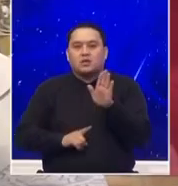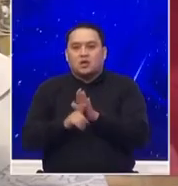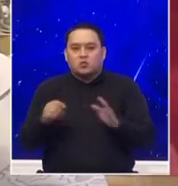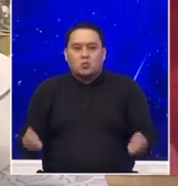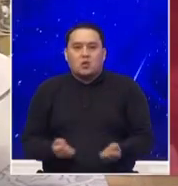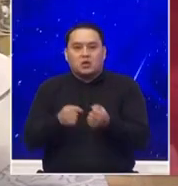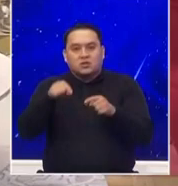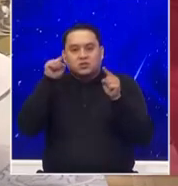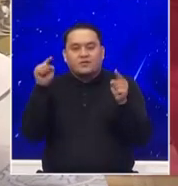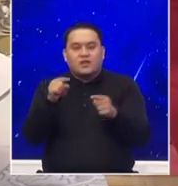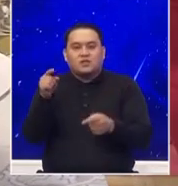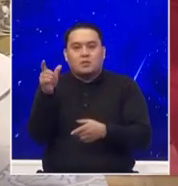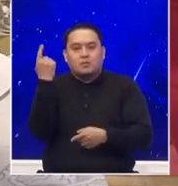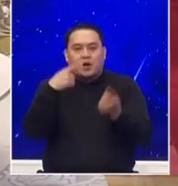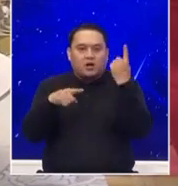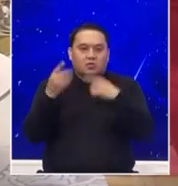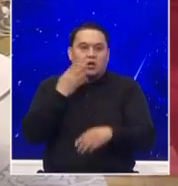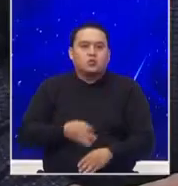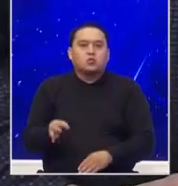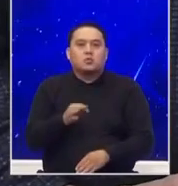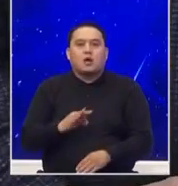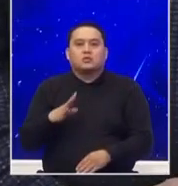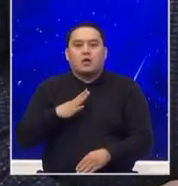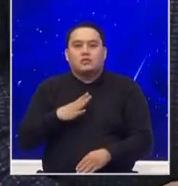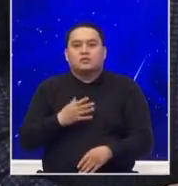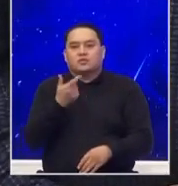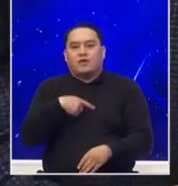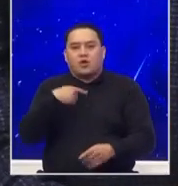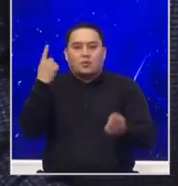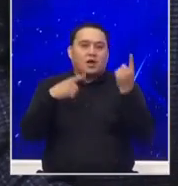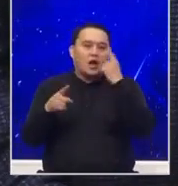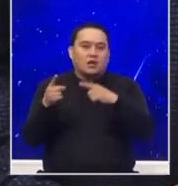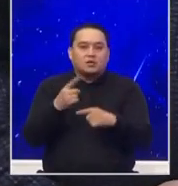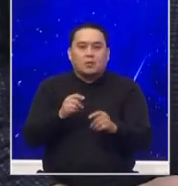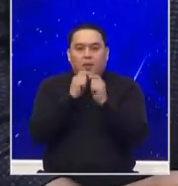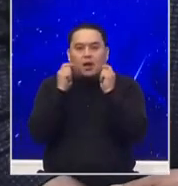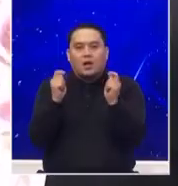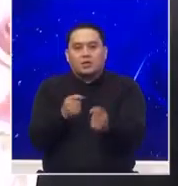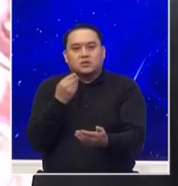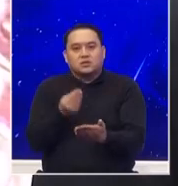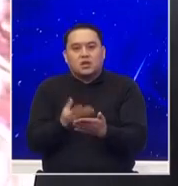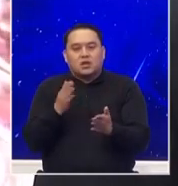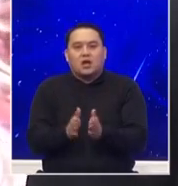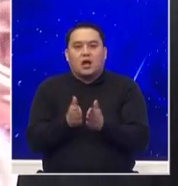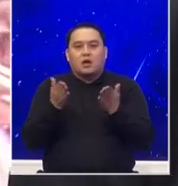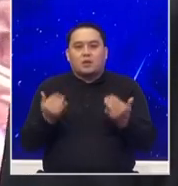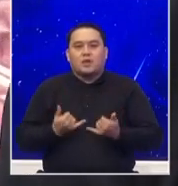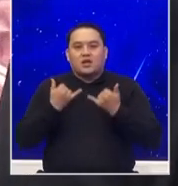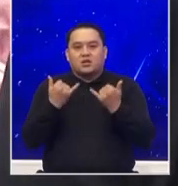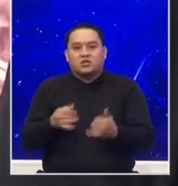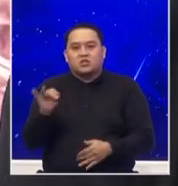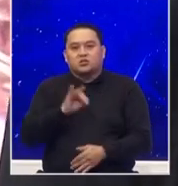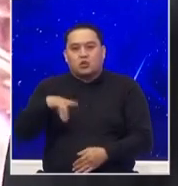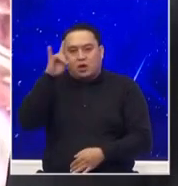поддержали известные поэты и писатели Житосусского края. Помимо своих произведений, они подарили также ценные книги, посвященные